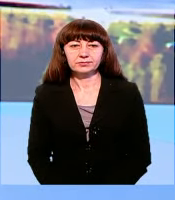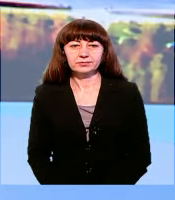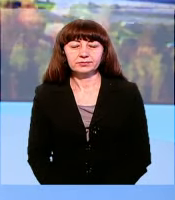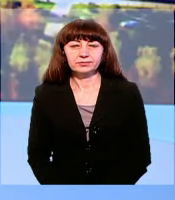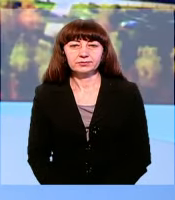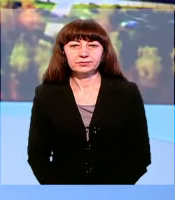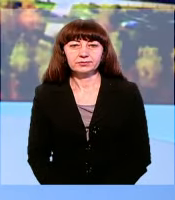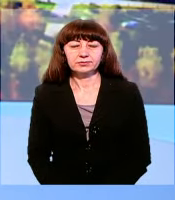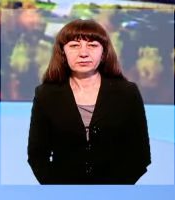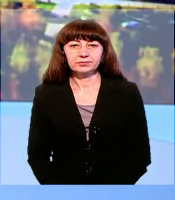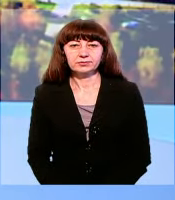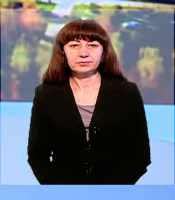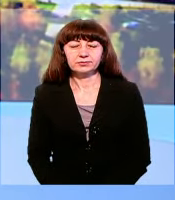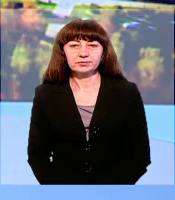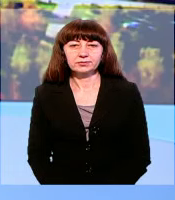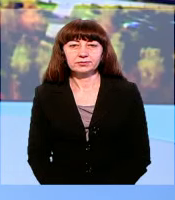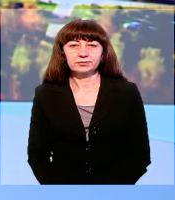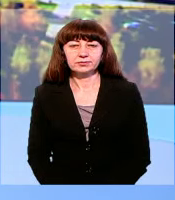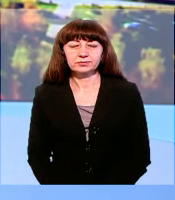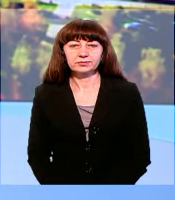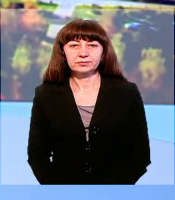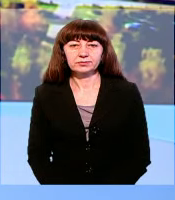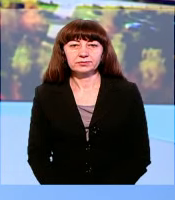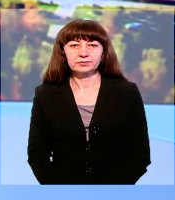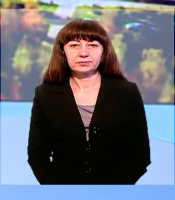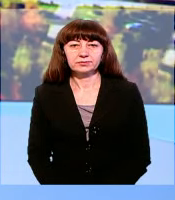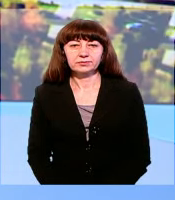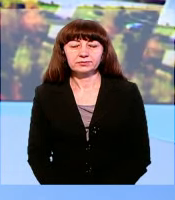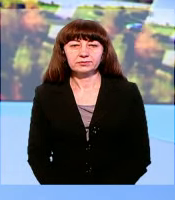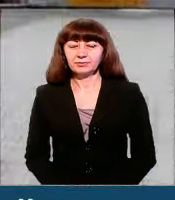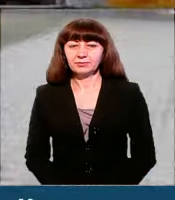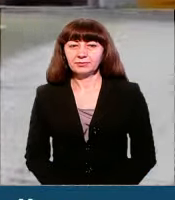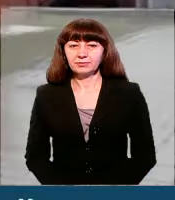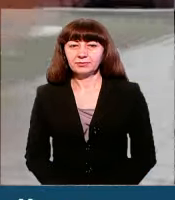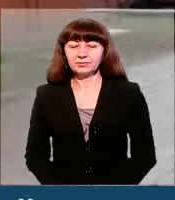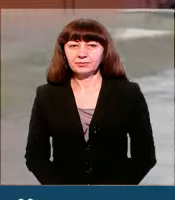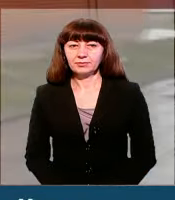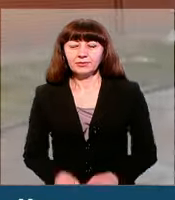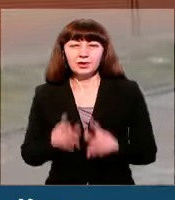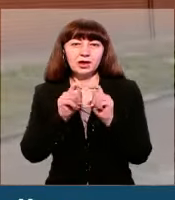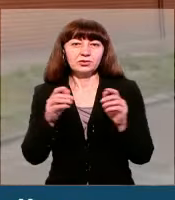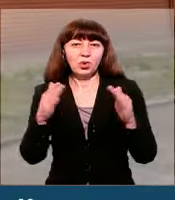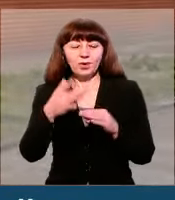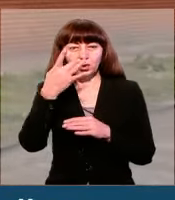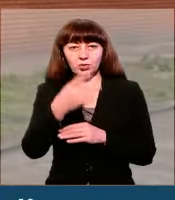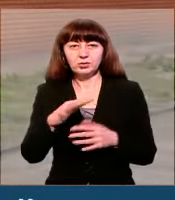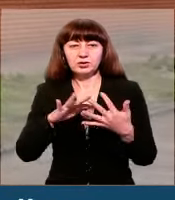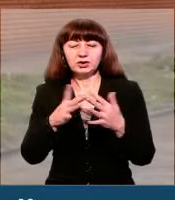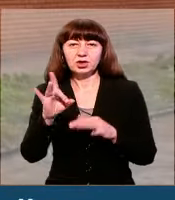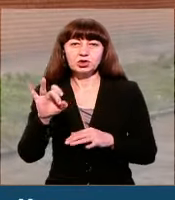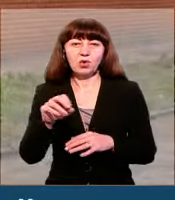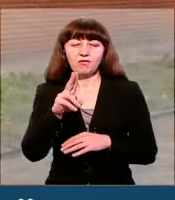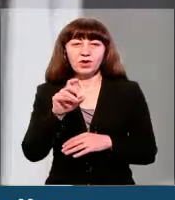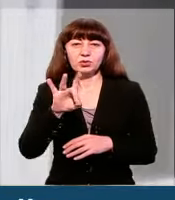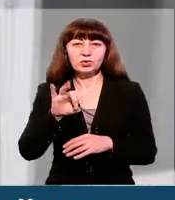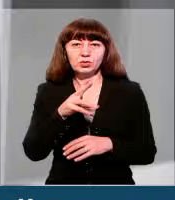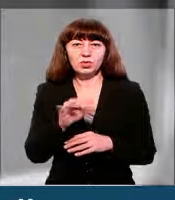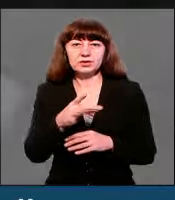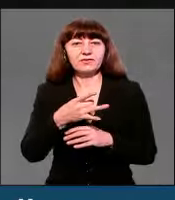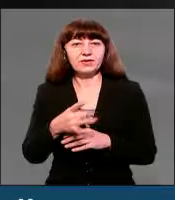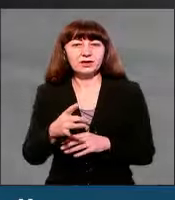смогли насладиться не только новым досуговым центром, но и праздничным концертом. Открытие Дома культуры в селе Ершовка